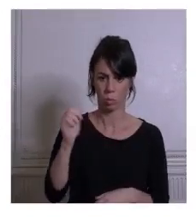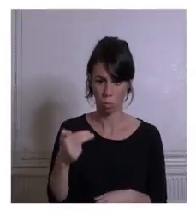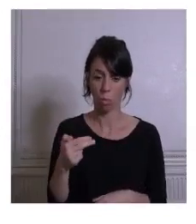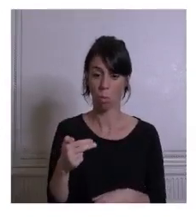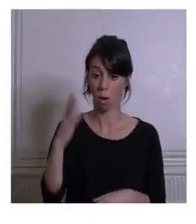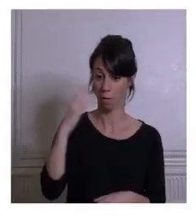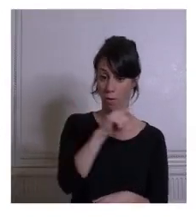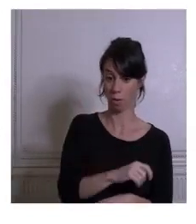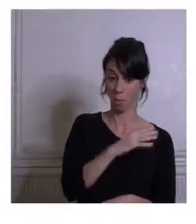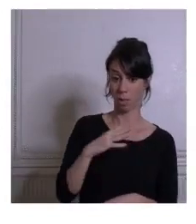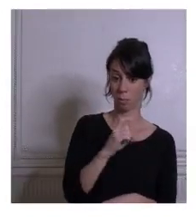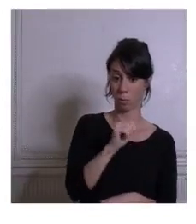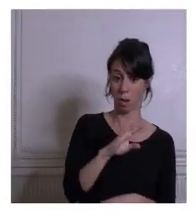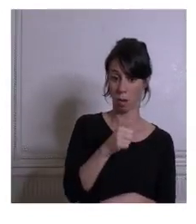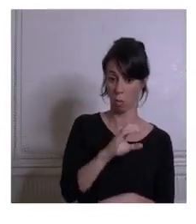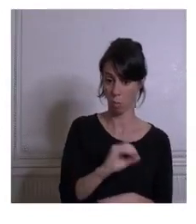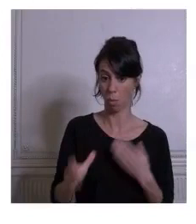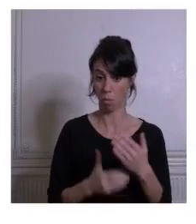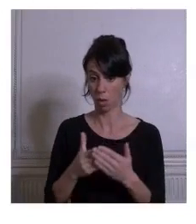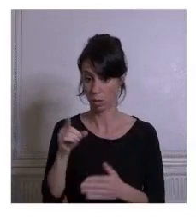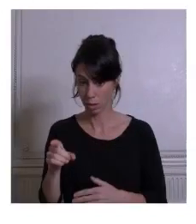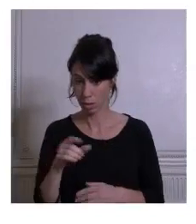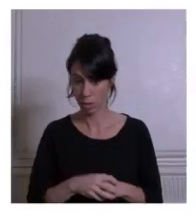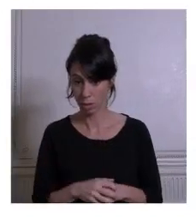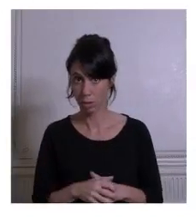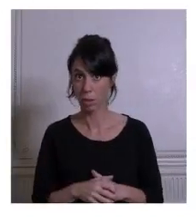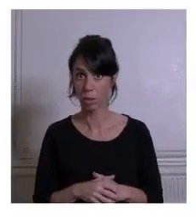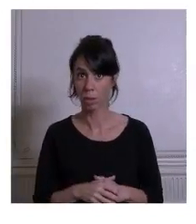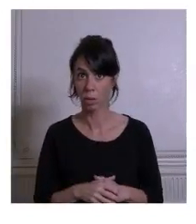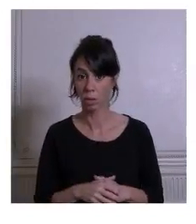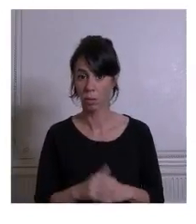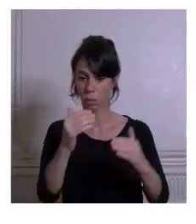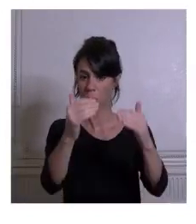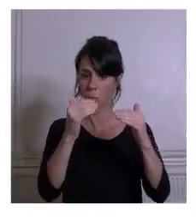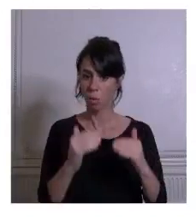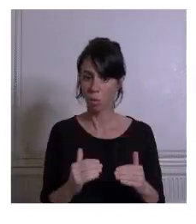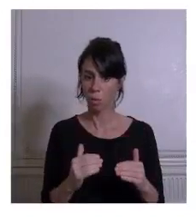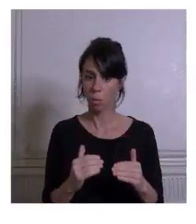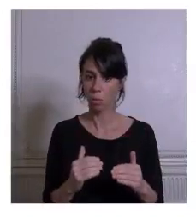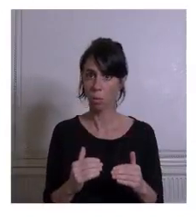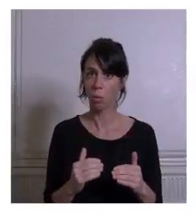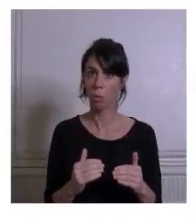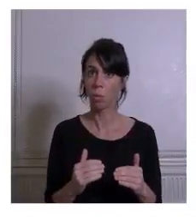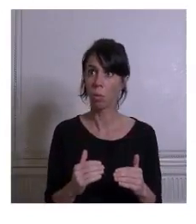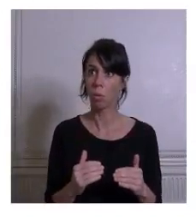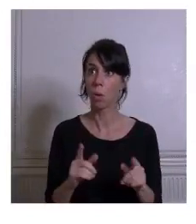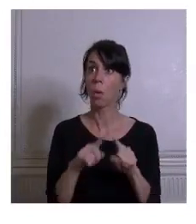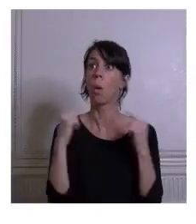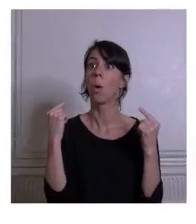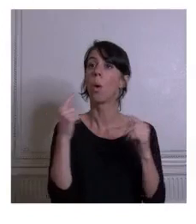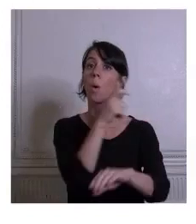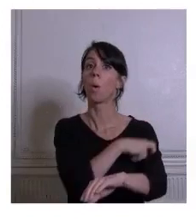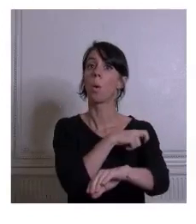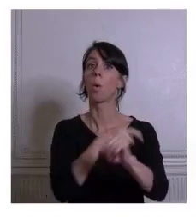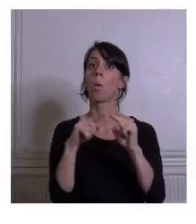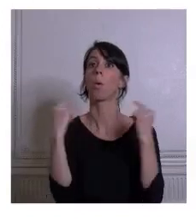de curiosité par rapport à... Désolée. Oui. Par rapport vous n'avez pas la moumoute, la fameuse moumoute qui a fait échange.